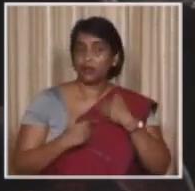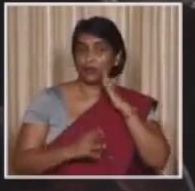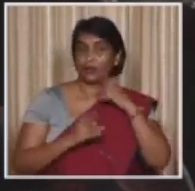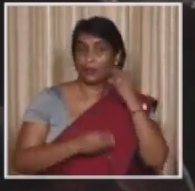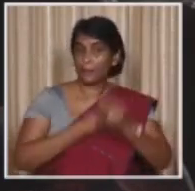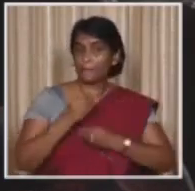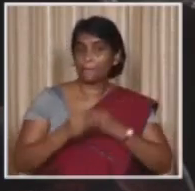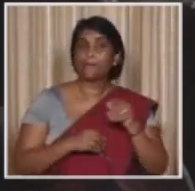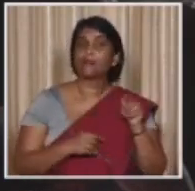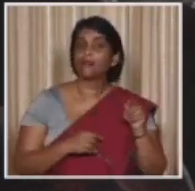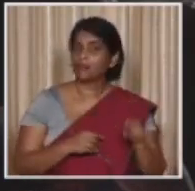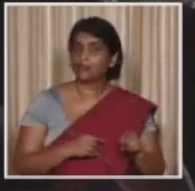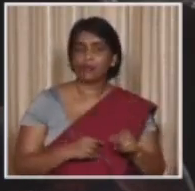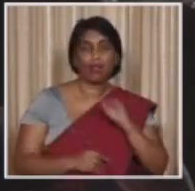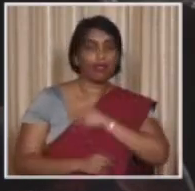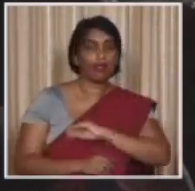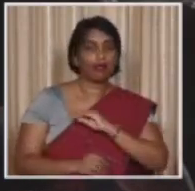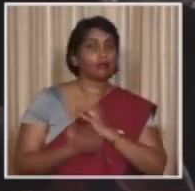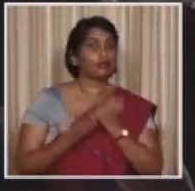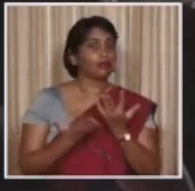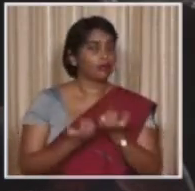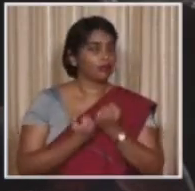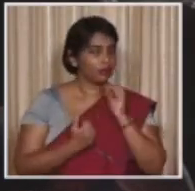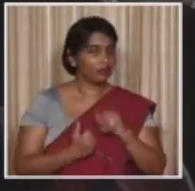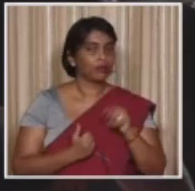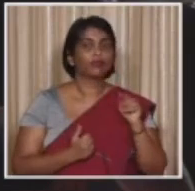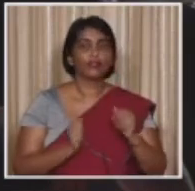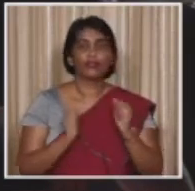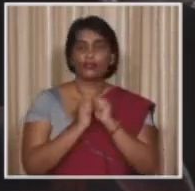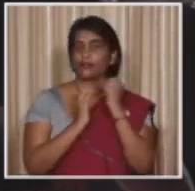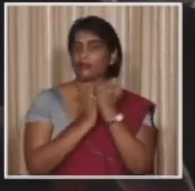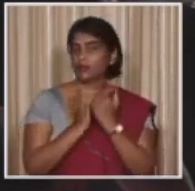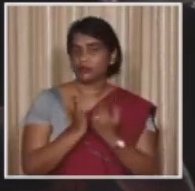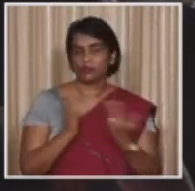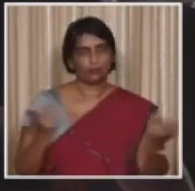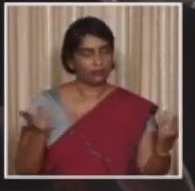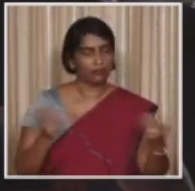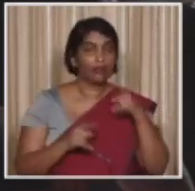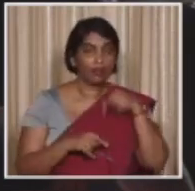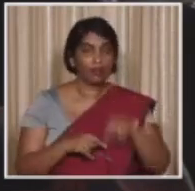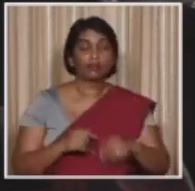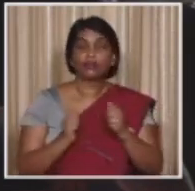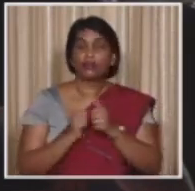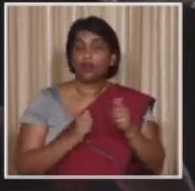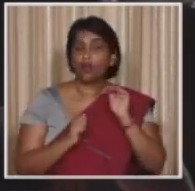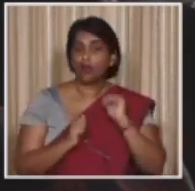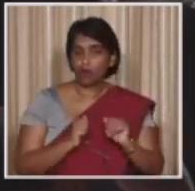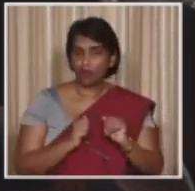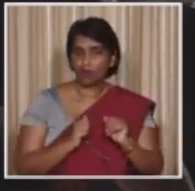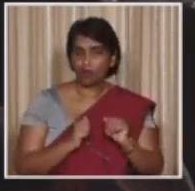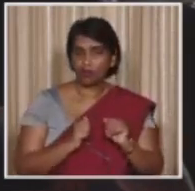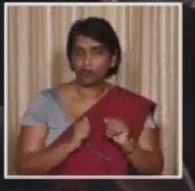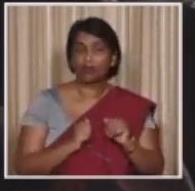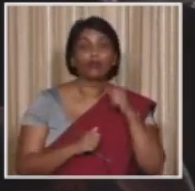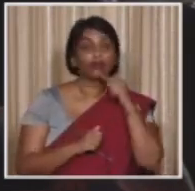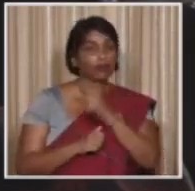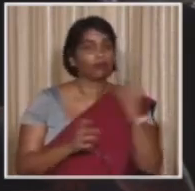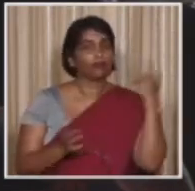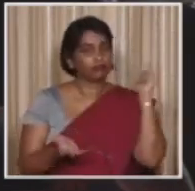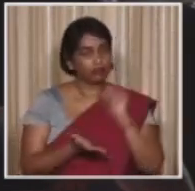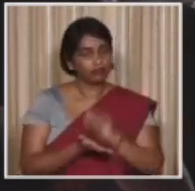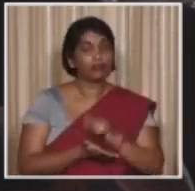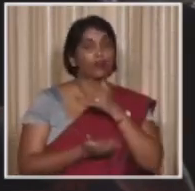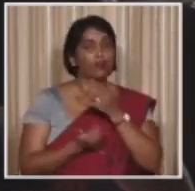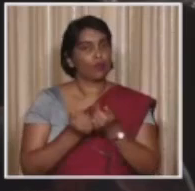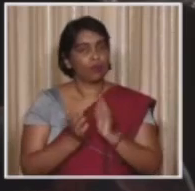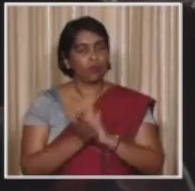සංචාර්ක කර්මාන්තයට ආදායම ලබා ගැනීම සඳහා වැඩපිළිවෙලක් නෑ. ඒ අය අද කරන්නේ මොකක්ද? ඒ අයම ඇවිල්ලා ඒ